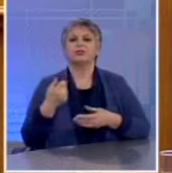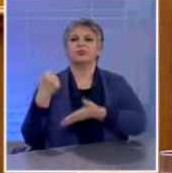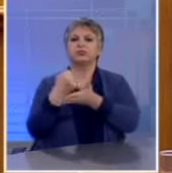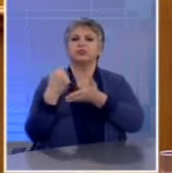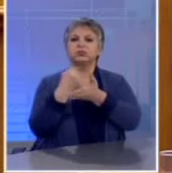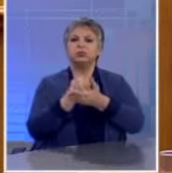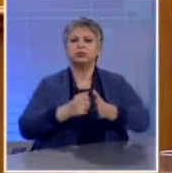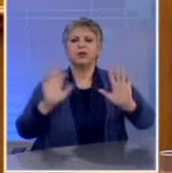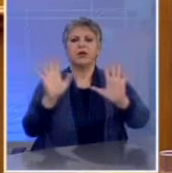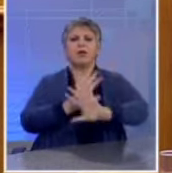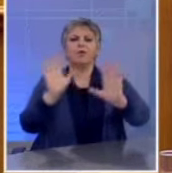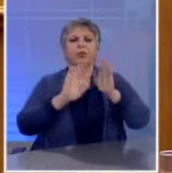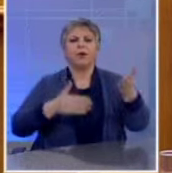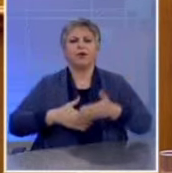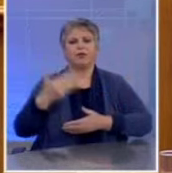χώρο του τύπου.